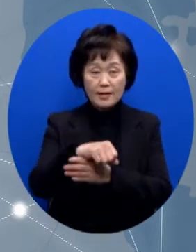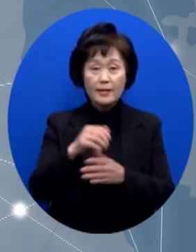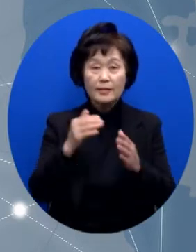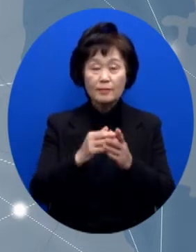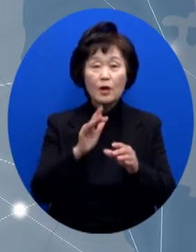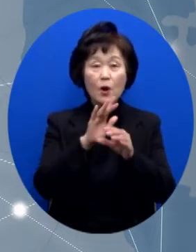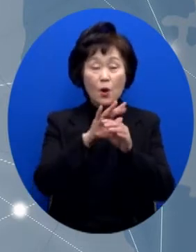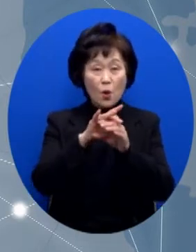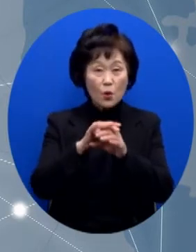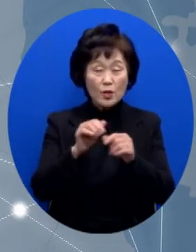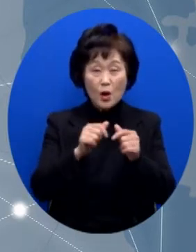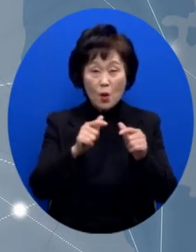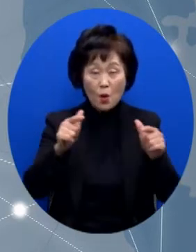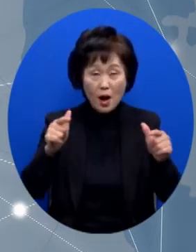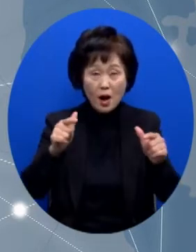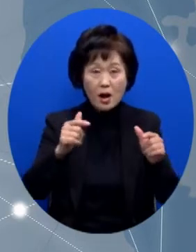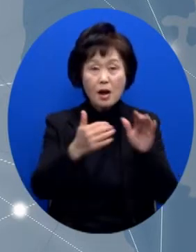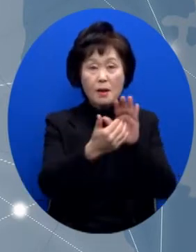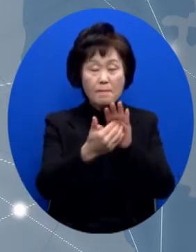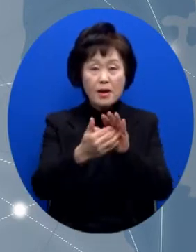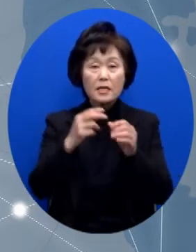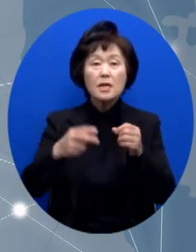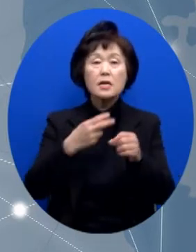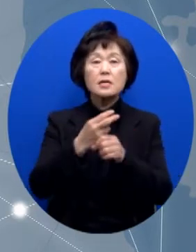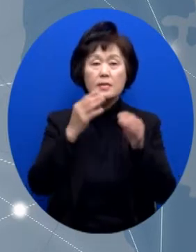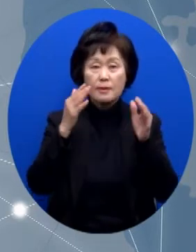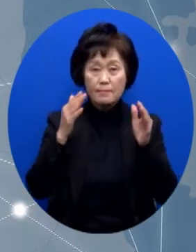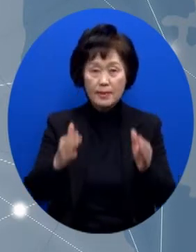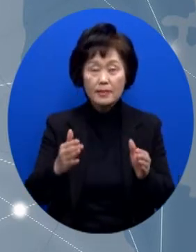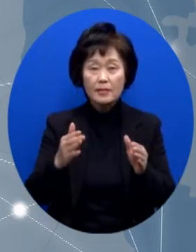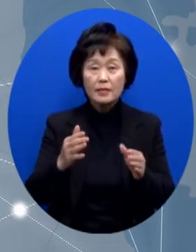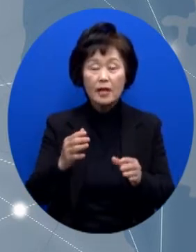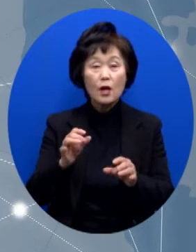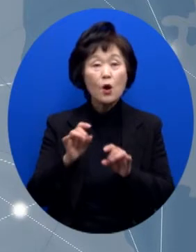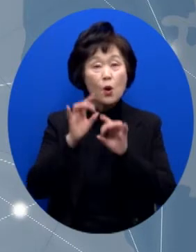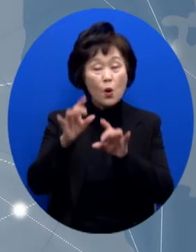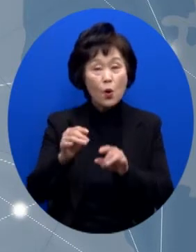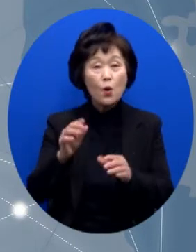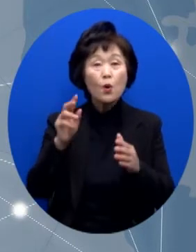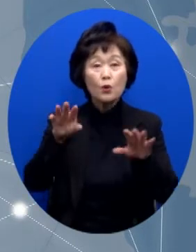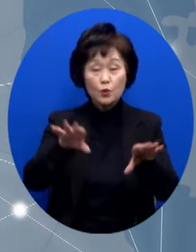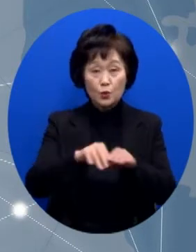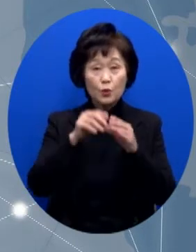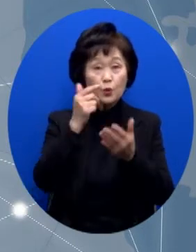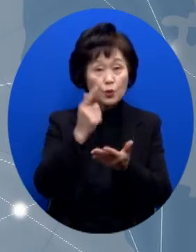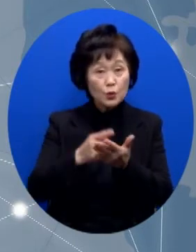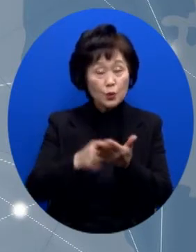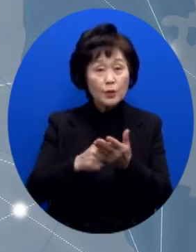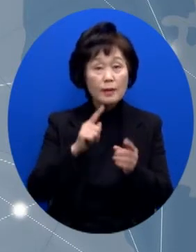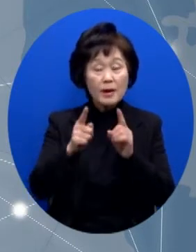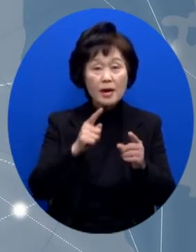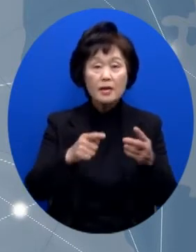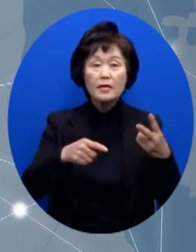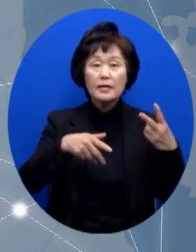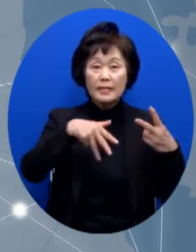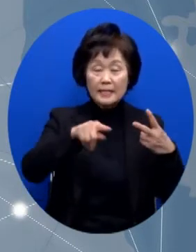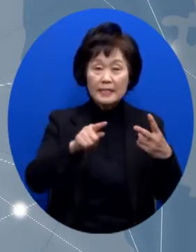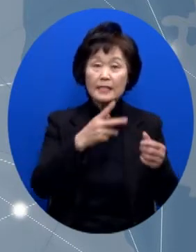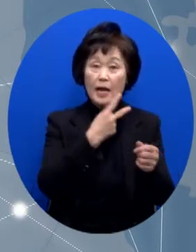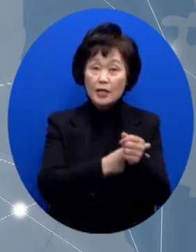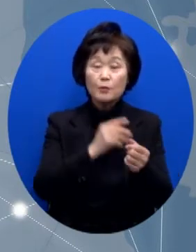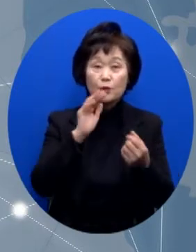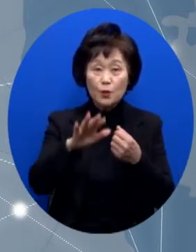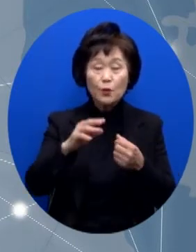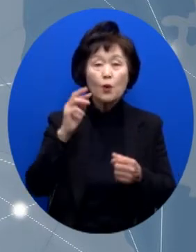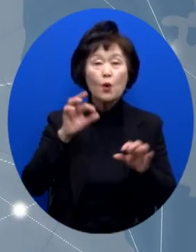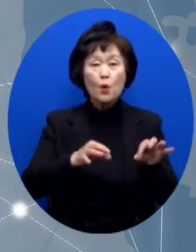확산으로 입국을 막은 지 2년 만인데요. 스콧 모리슨 호주 총리는 백신을 2회 이상 접종한 모든 사람이 호주로